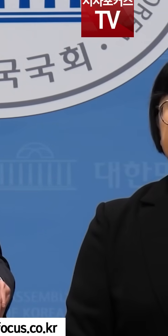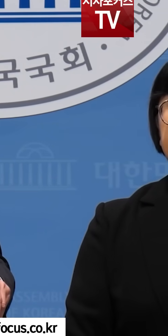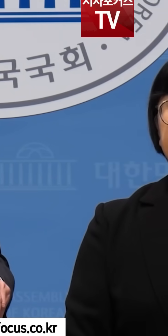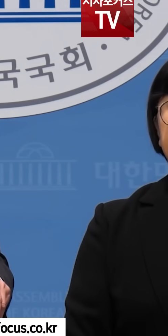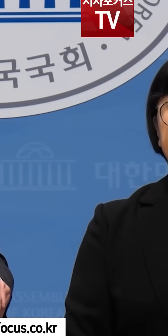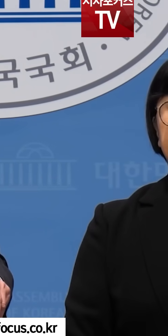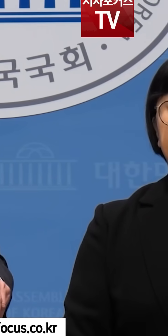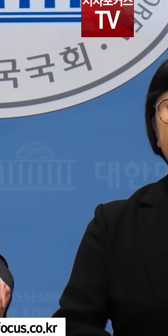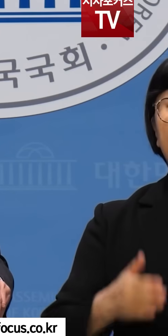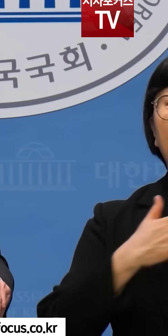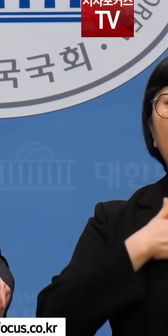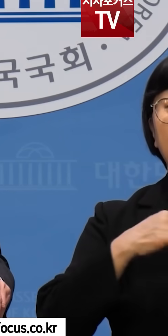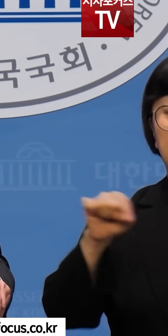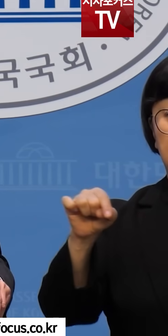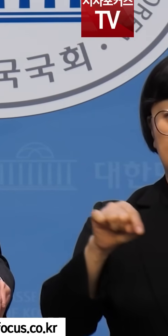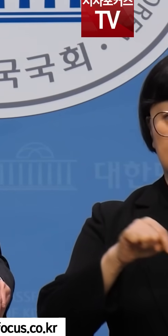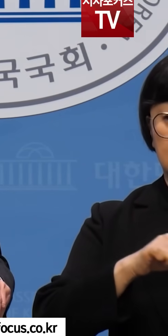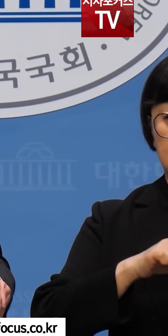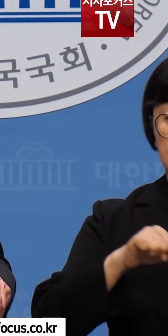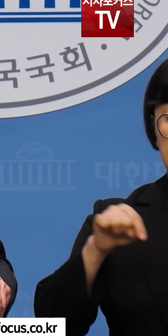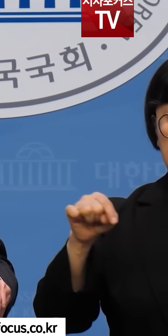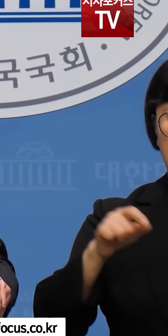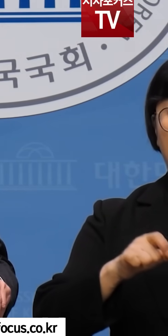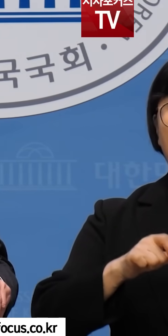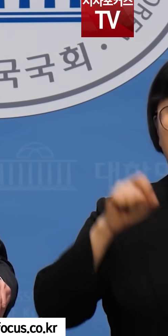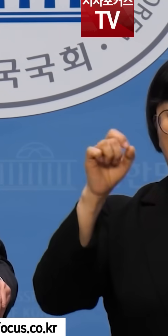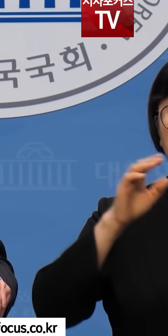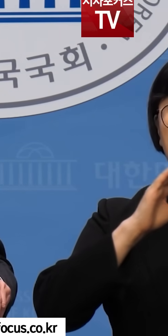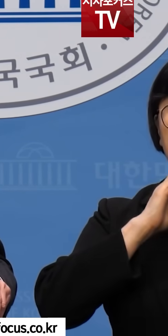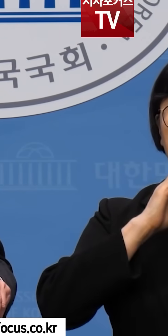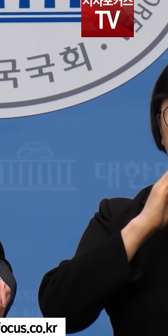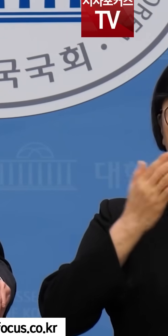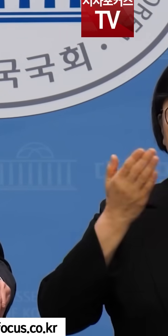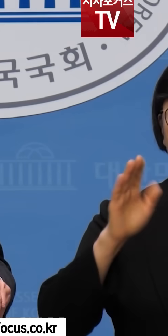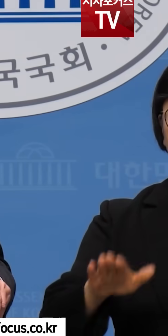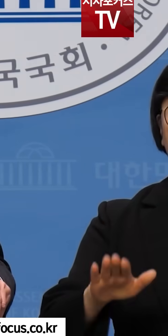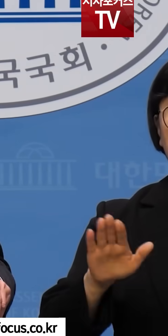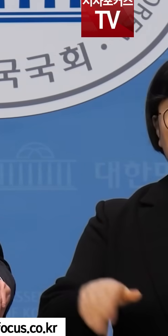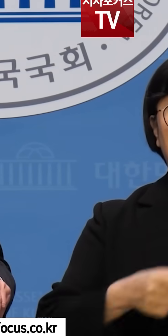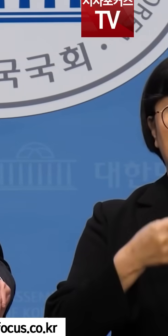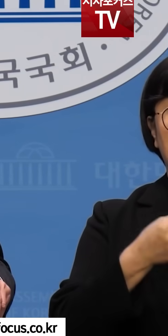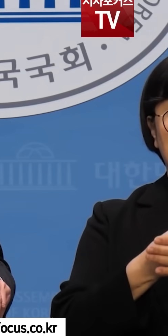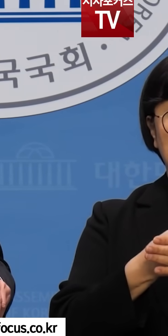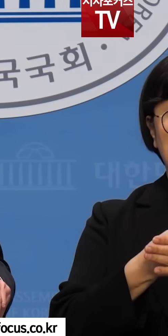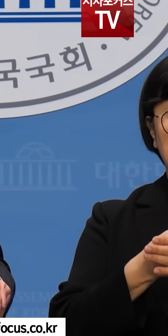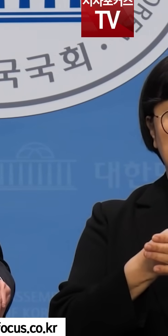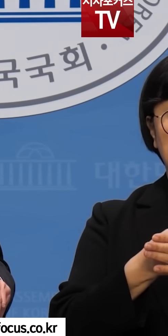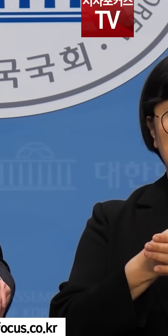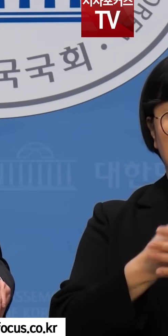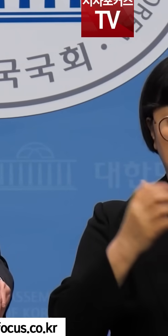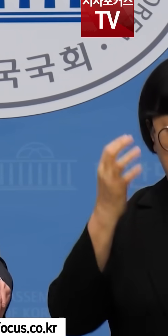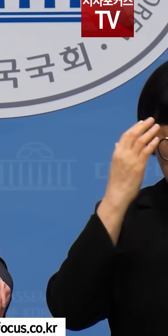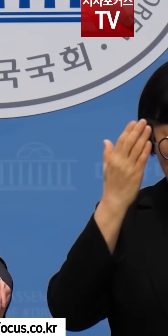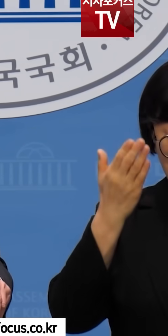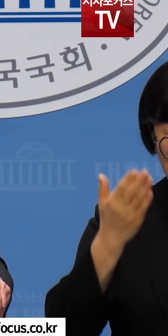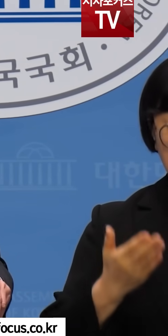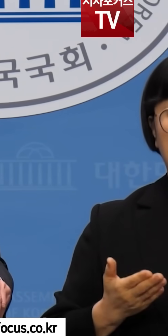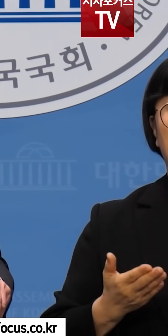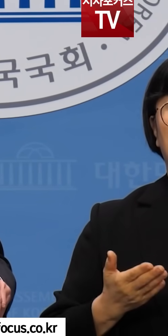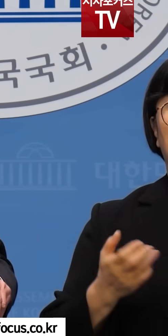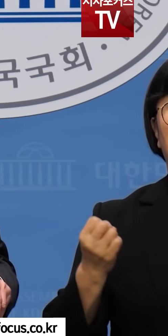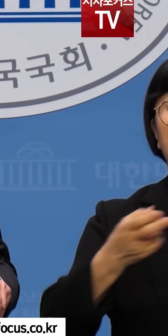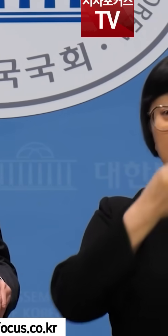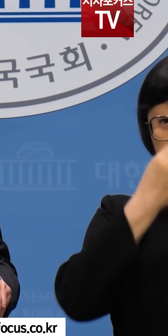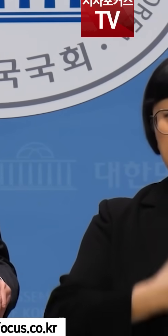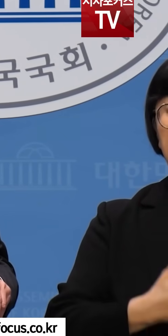사실 저도 정치를 꽤 한 셈이지만 이런 결정이 얼마나 고통스럽고 힘든지